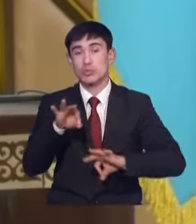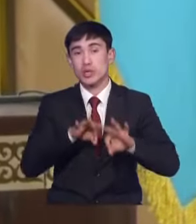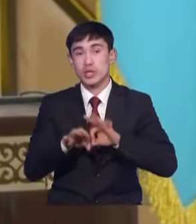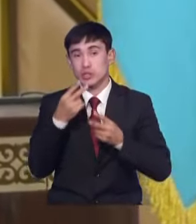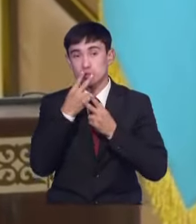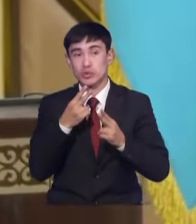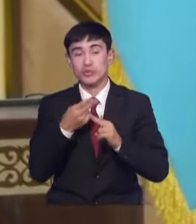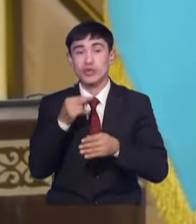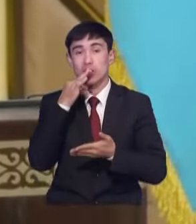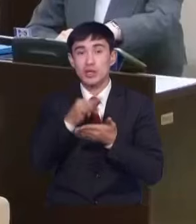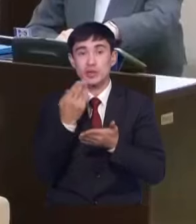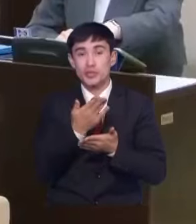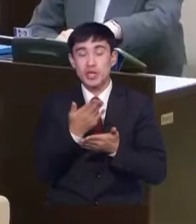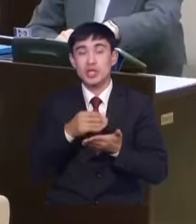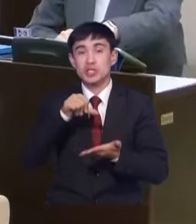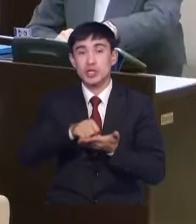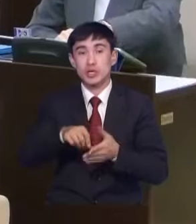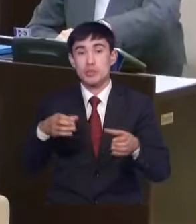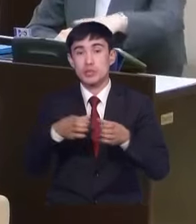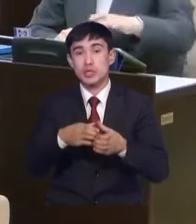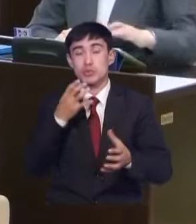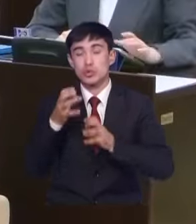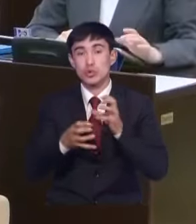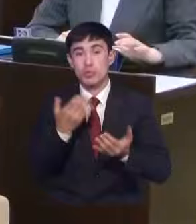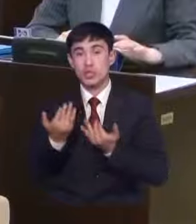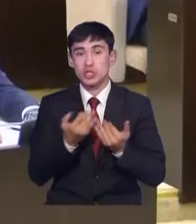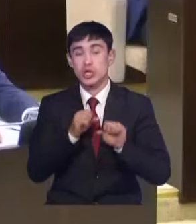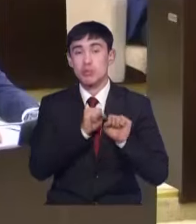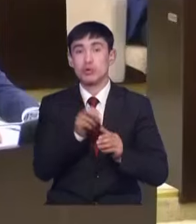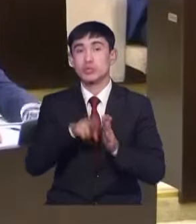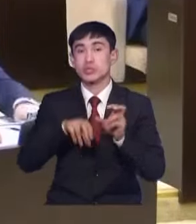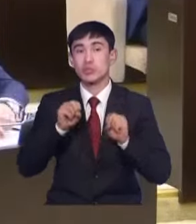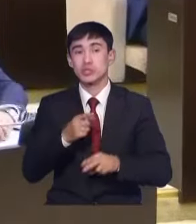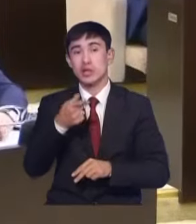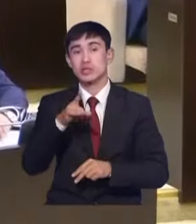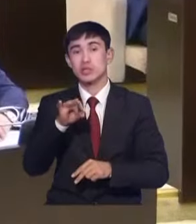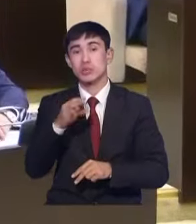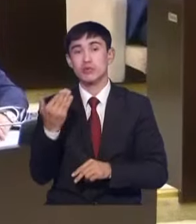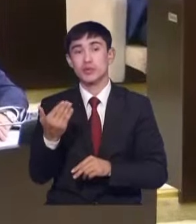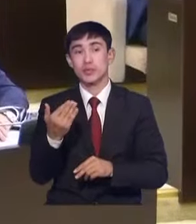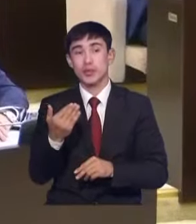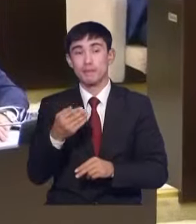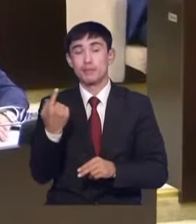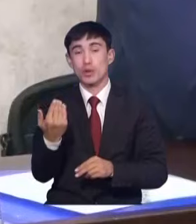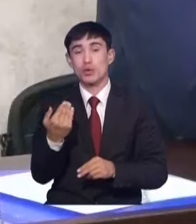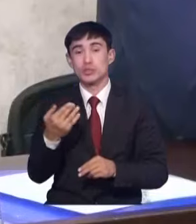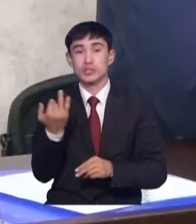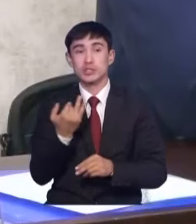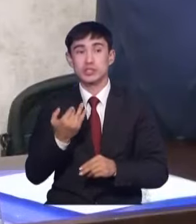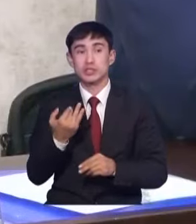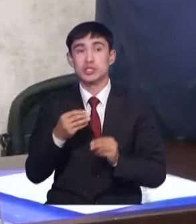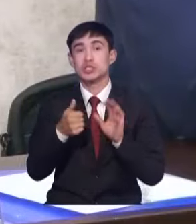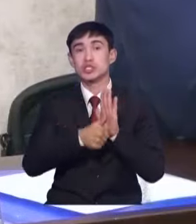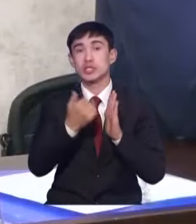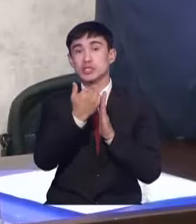рассмотренного в докладе члена комитета по международным отношениям обороне и безопасности Галиаскара сарбаева вместе с тем его заинтересовала